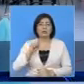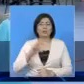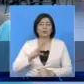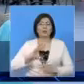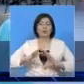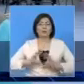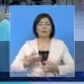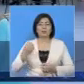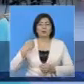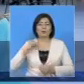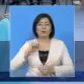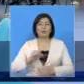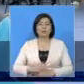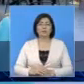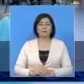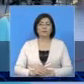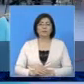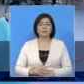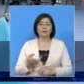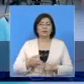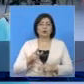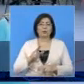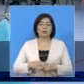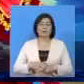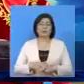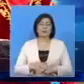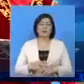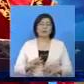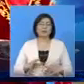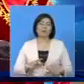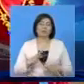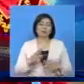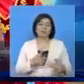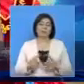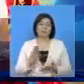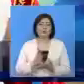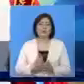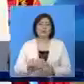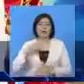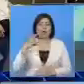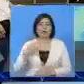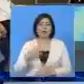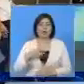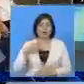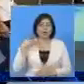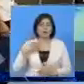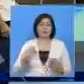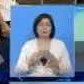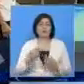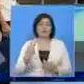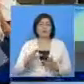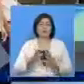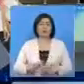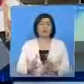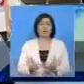мир болады алда жарыстарда. Соған бұйырса, Алла қаласа дайындаймын. Үш күндік жарыста Ақтөбе құрамасы 12 команда арасынан екінші орынға